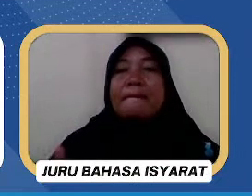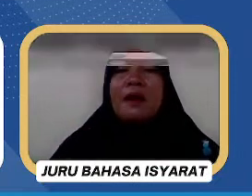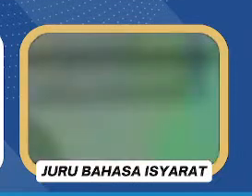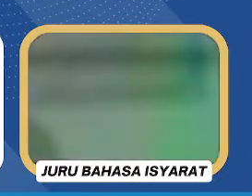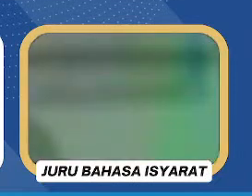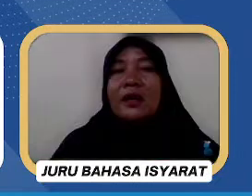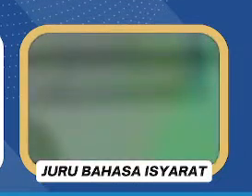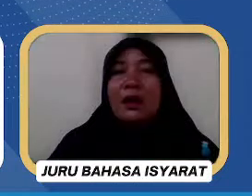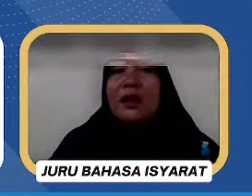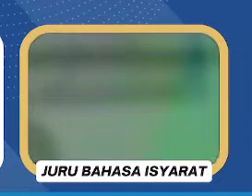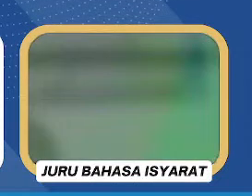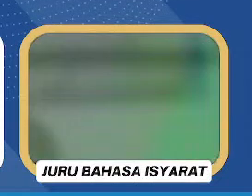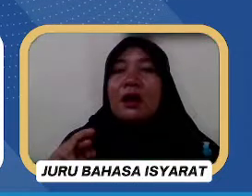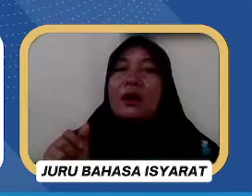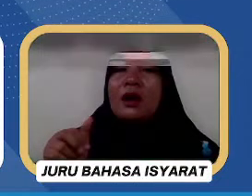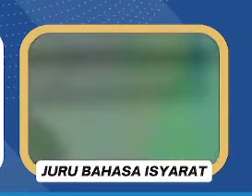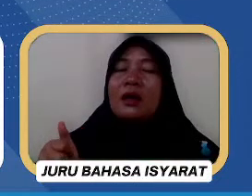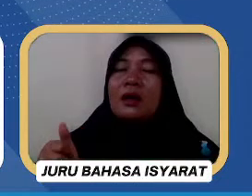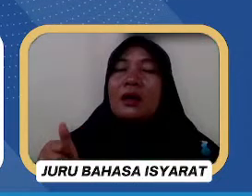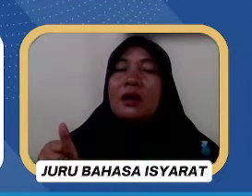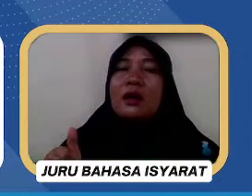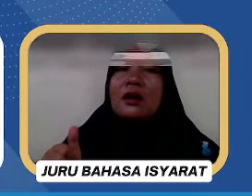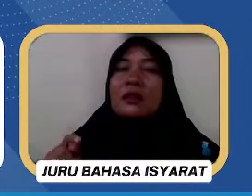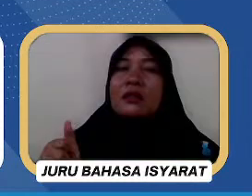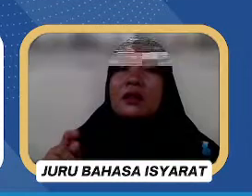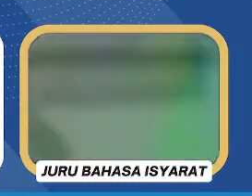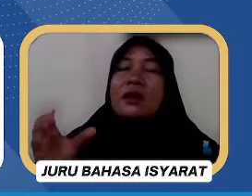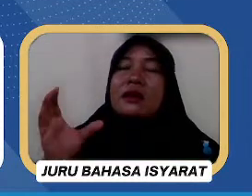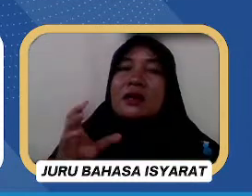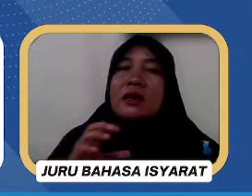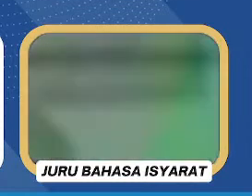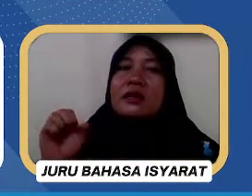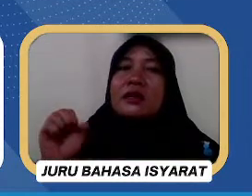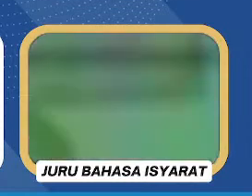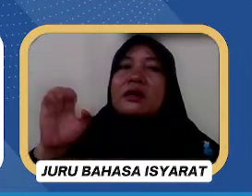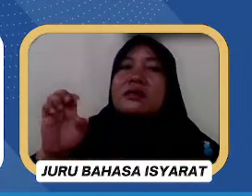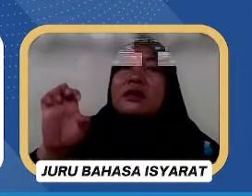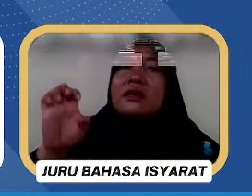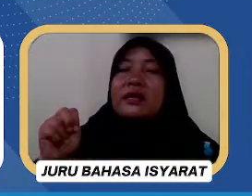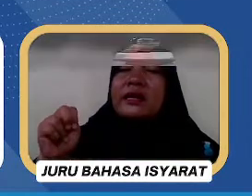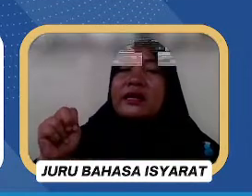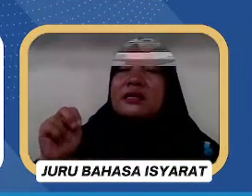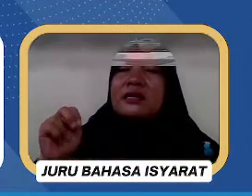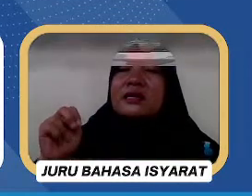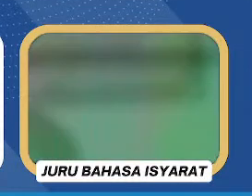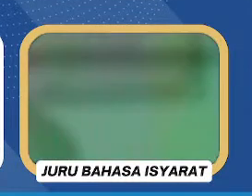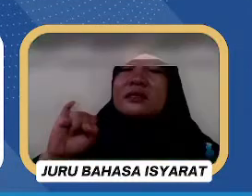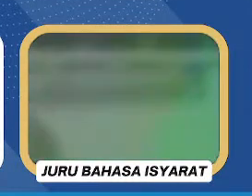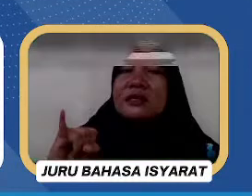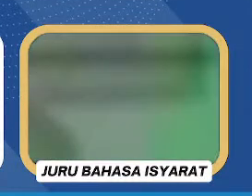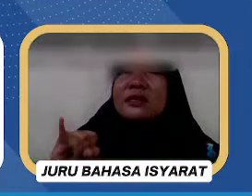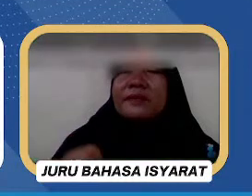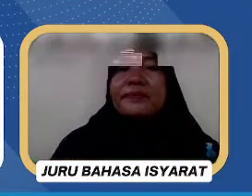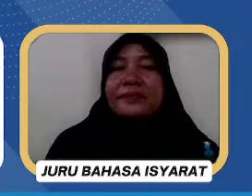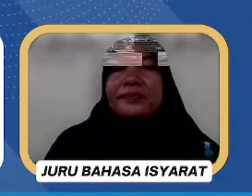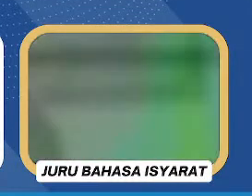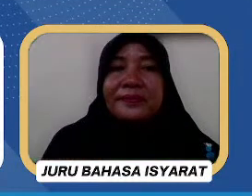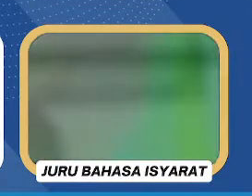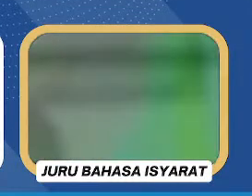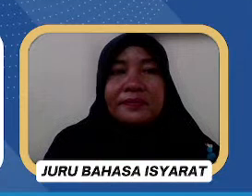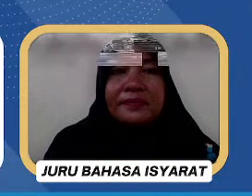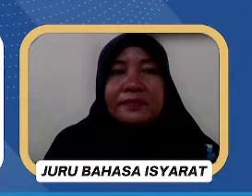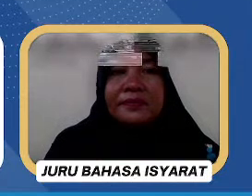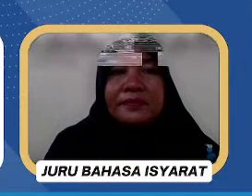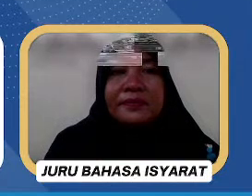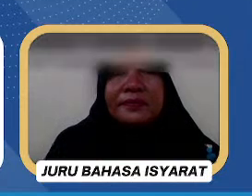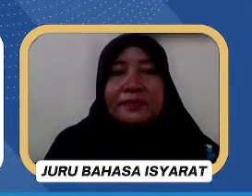Tapi memicu hal itu tentunya untuk membig up terjadinya degradasi, penurunan moral sosial